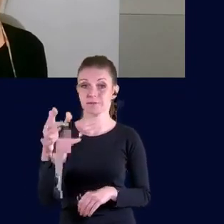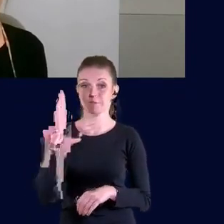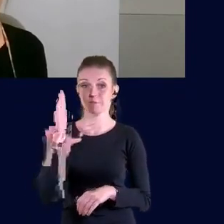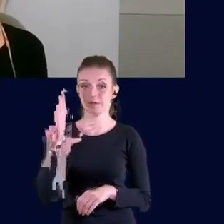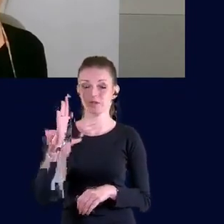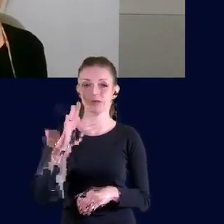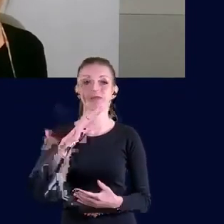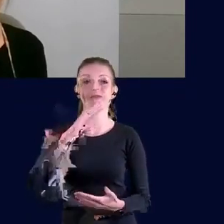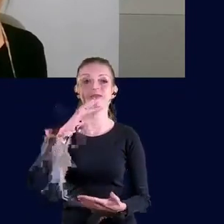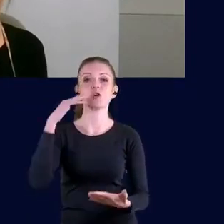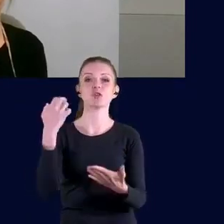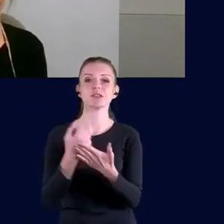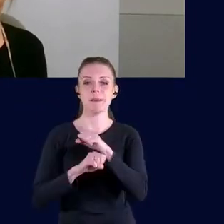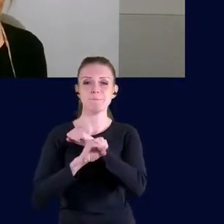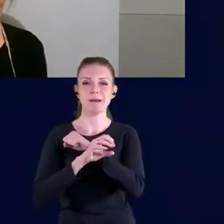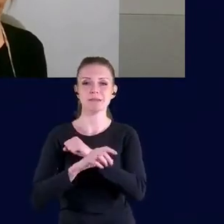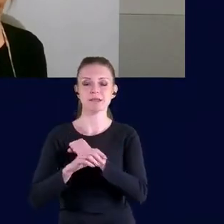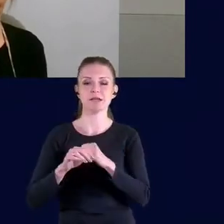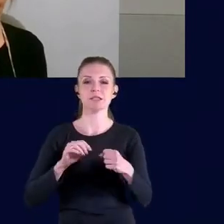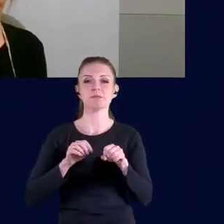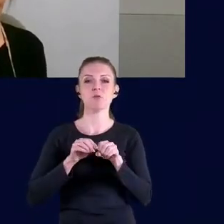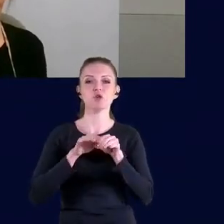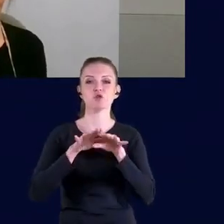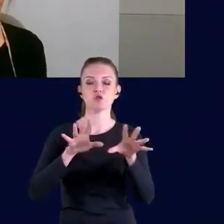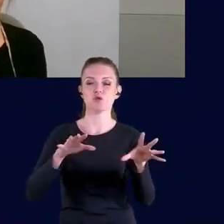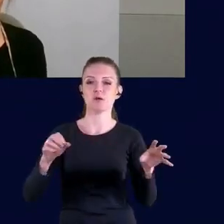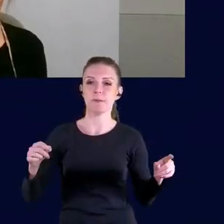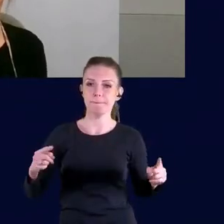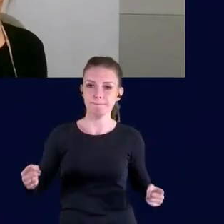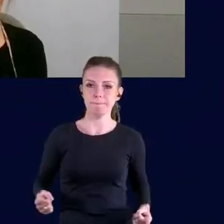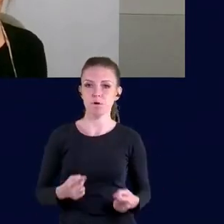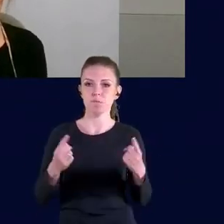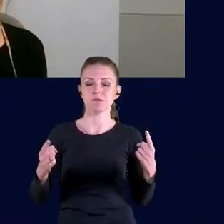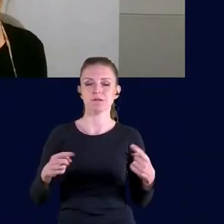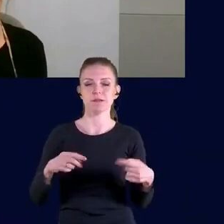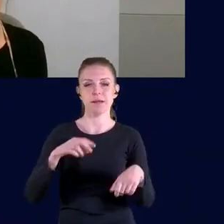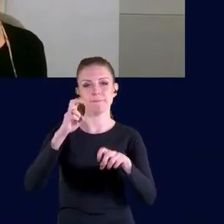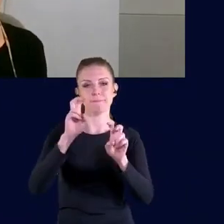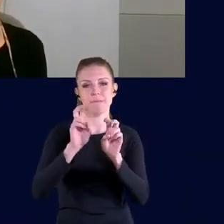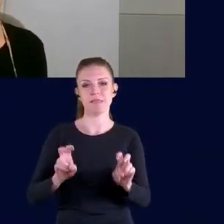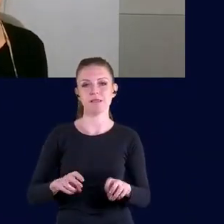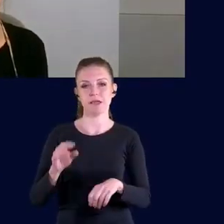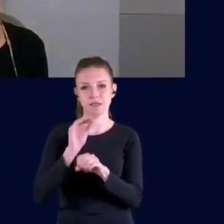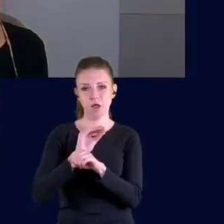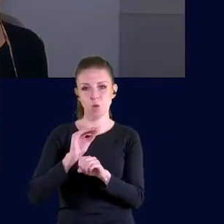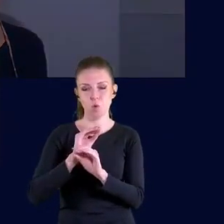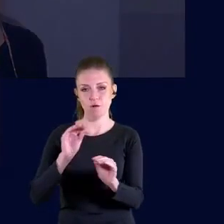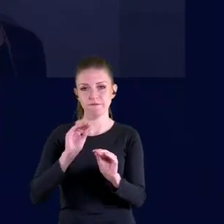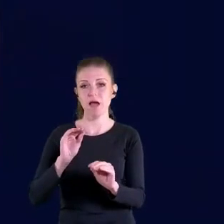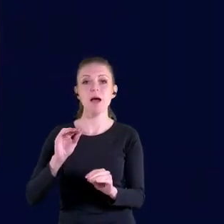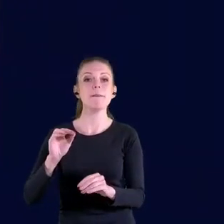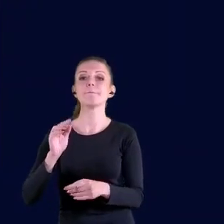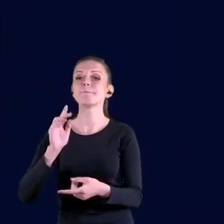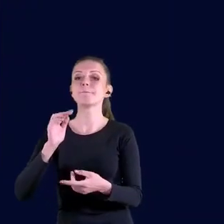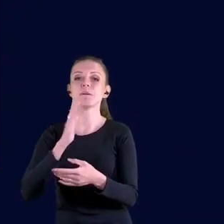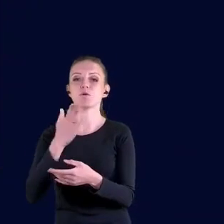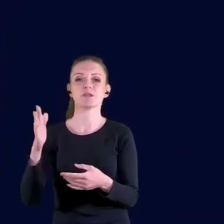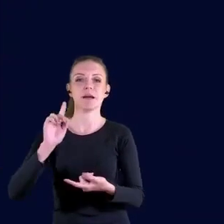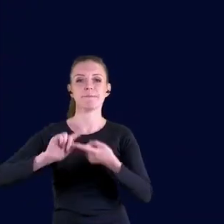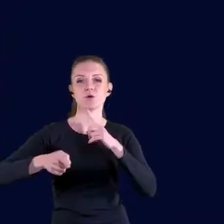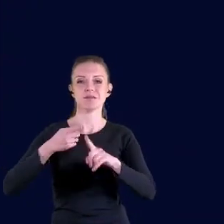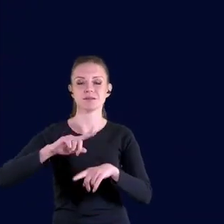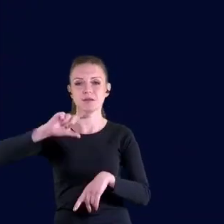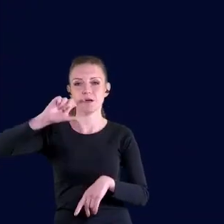to wykorzystanie mediów społecznościowych do promocji otwartości w badaniach naukowych na przykładzie biblioteki Politechniki Gdańskiej